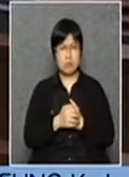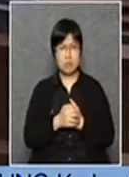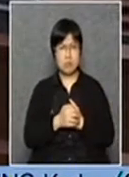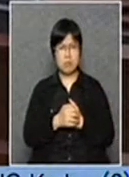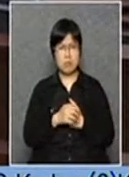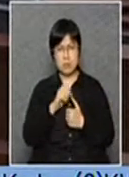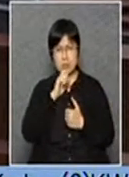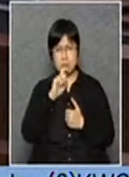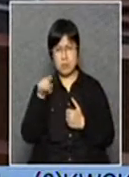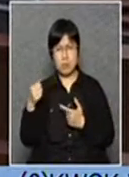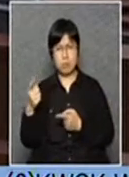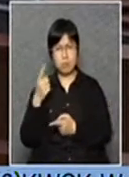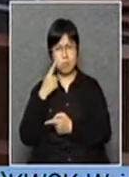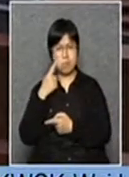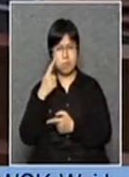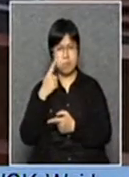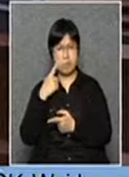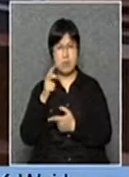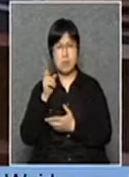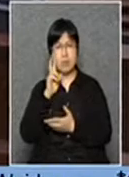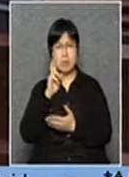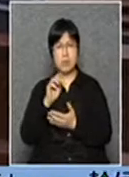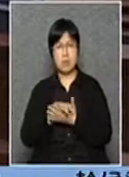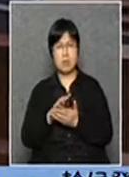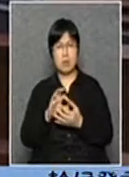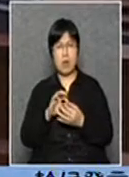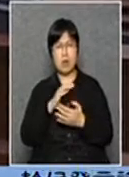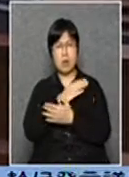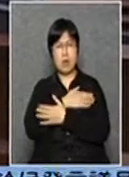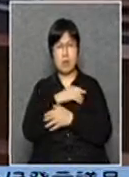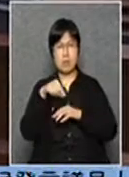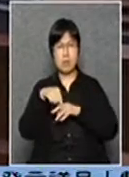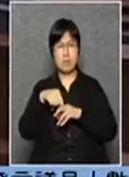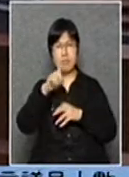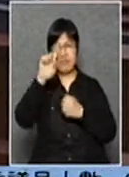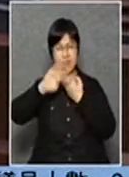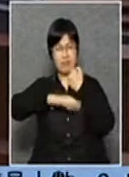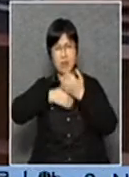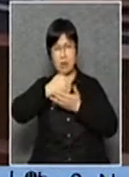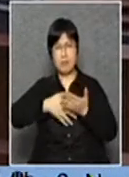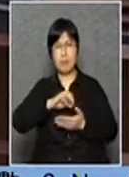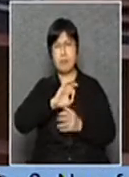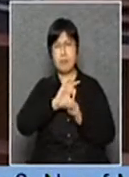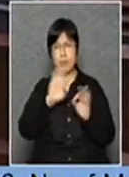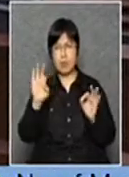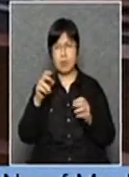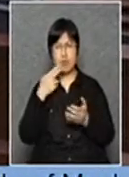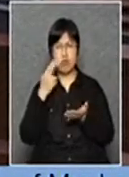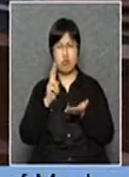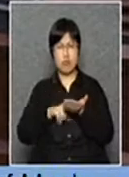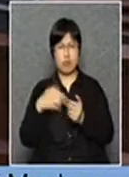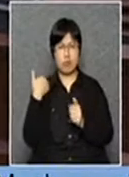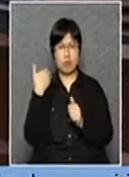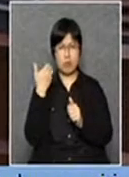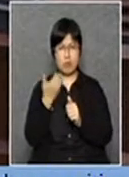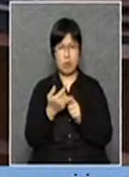有啲係更加鬆散嘅，譬如好似關愛基金啲咧，就冇任何法例添啦，就一個所謂信託文件咧，就